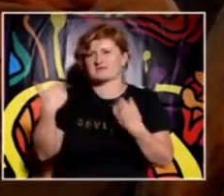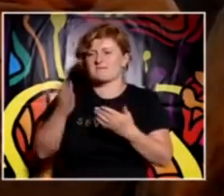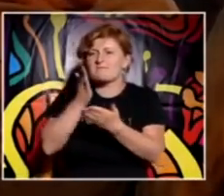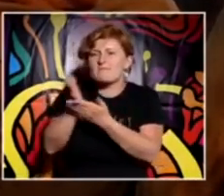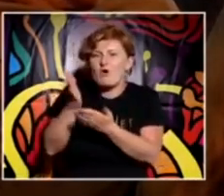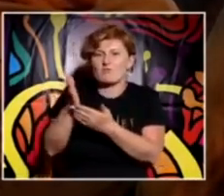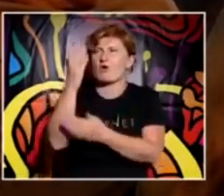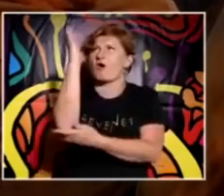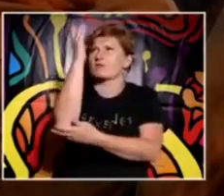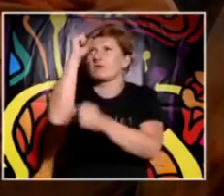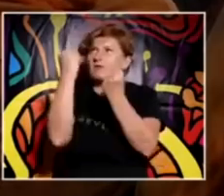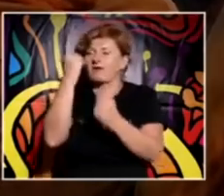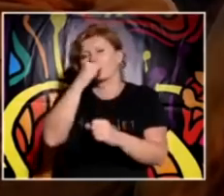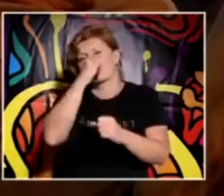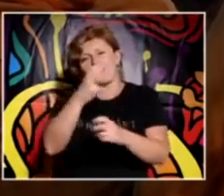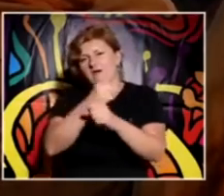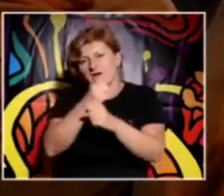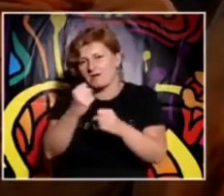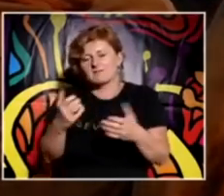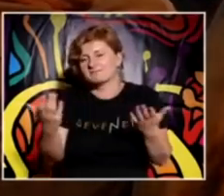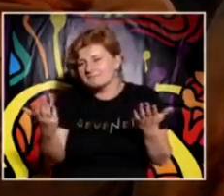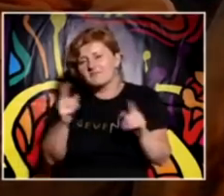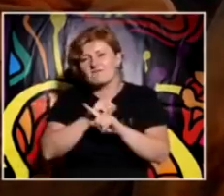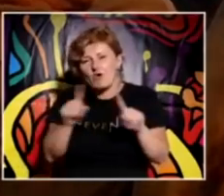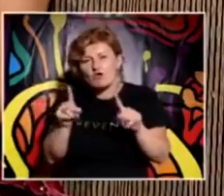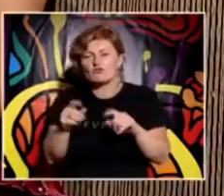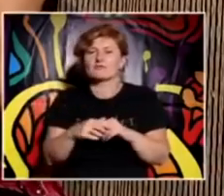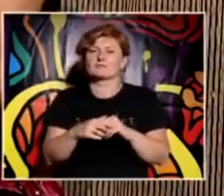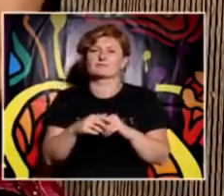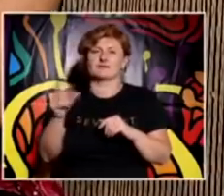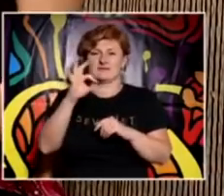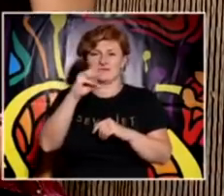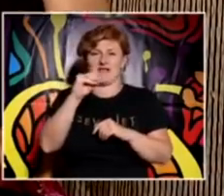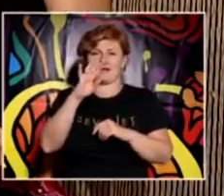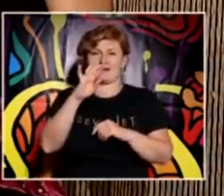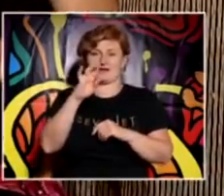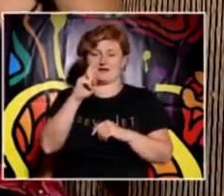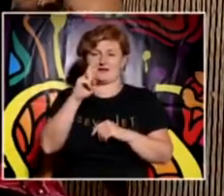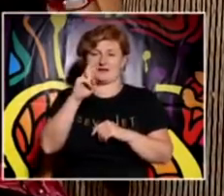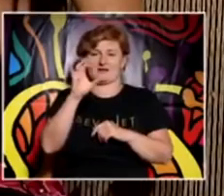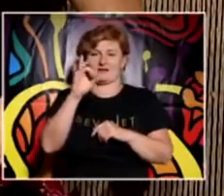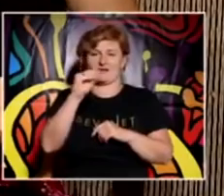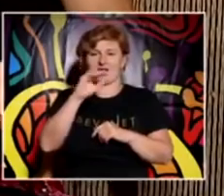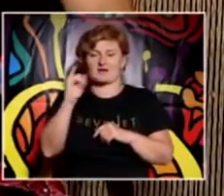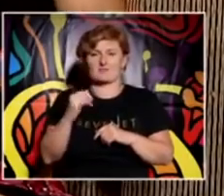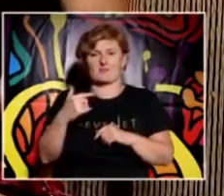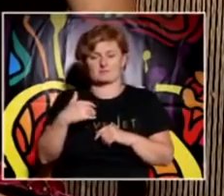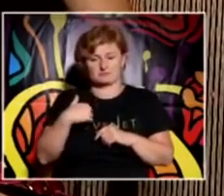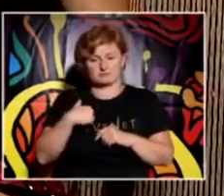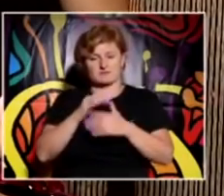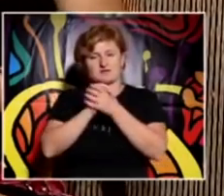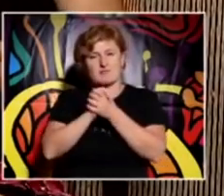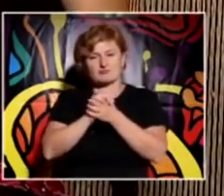otworzyć okno. Niestety się nie udało, bo prowadnica nie zezwala. Ale Siergiej na przykład na tyle się zaprzyjaźnił ze